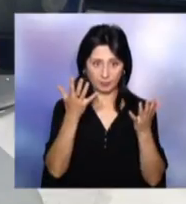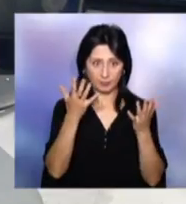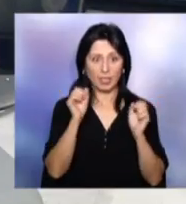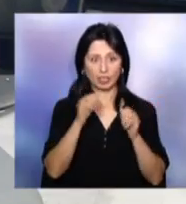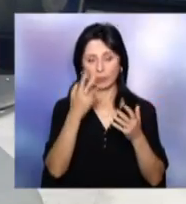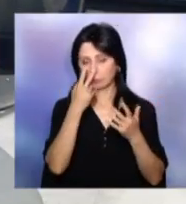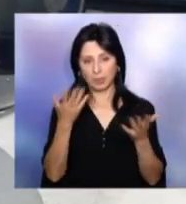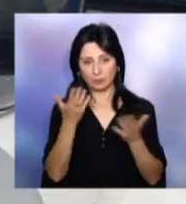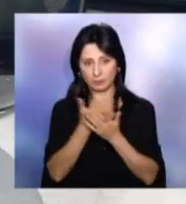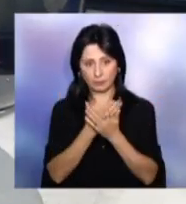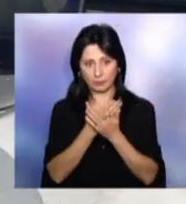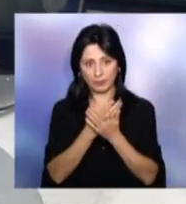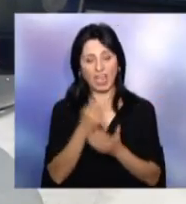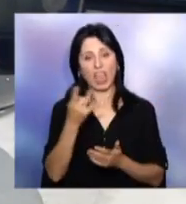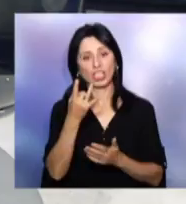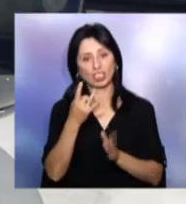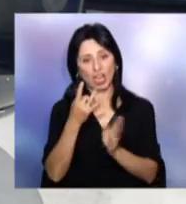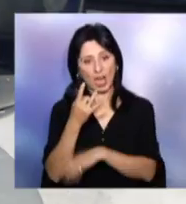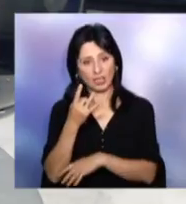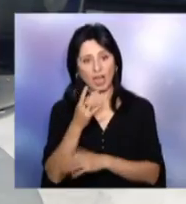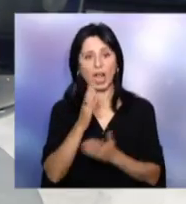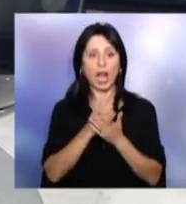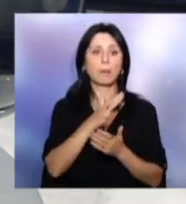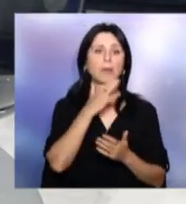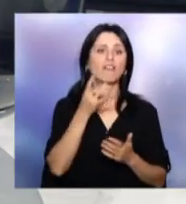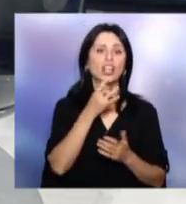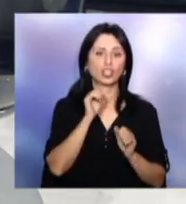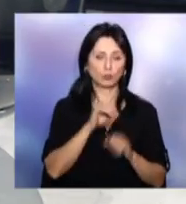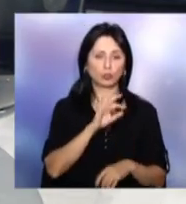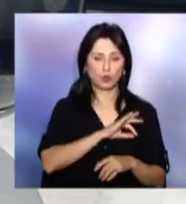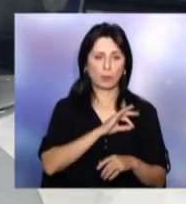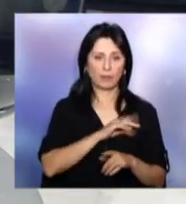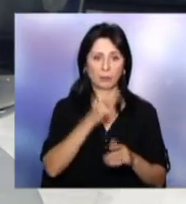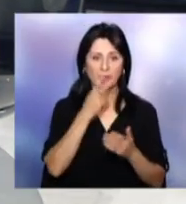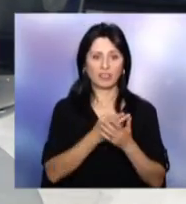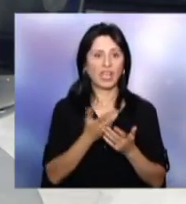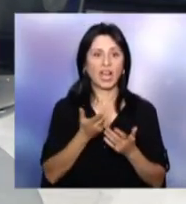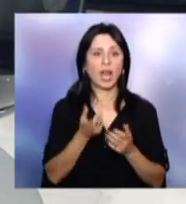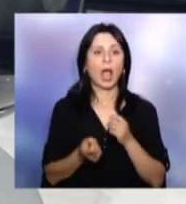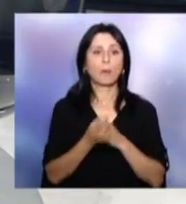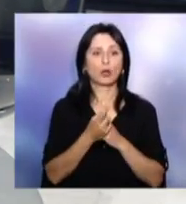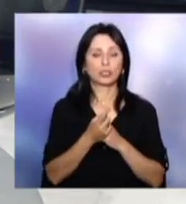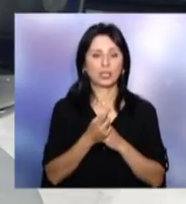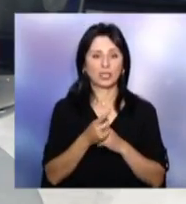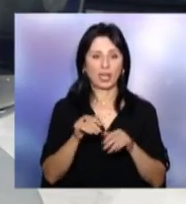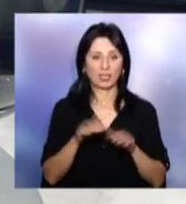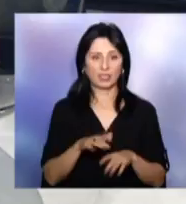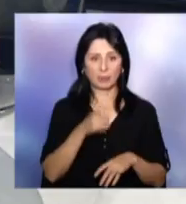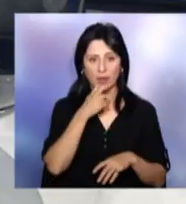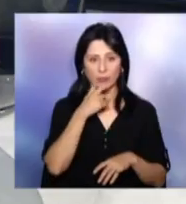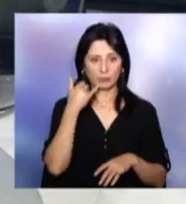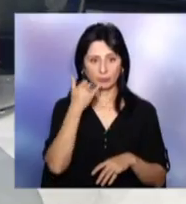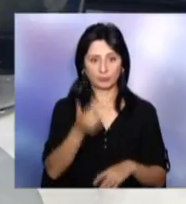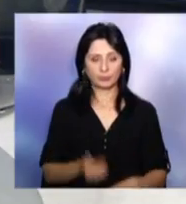გაუმჭვირი, არსებობს ერთჯერადი მოხმარების და არის მრავალჯერადი მოხმარების. იმის მიხედვით რა ამოცანა არის გადასაჭრელი, მაყურებელი